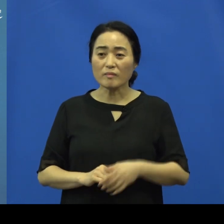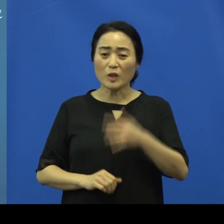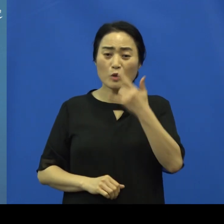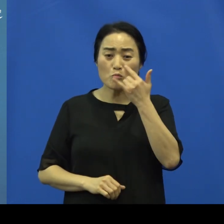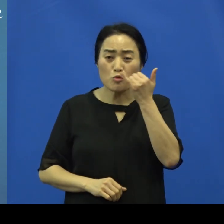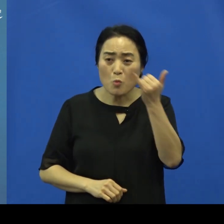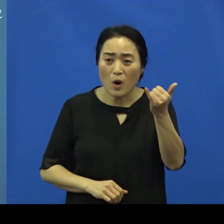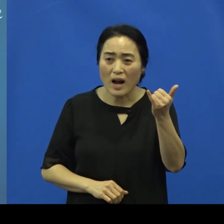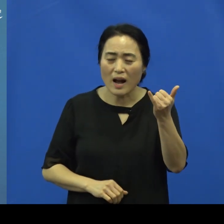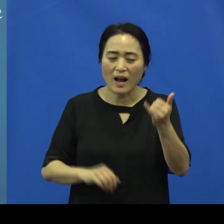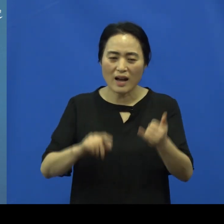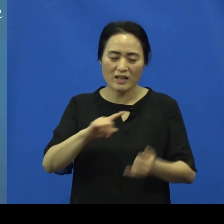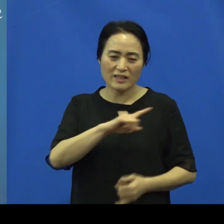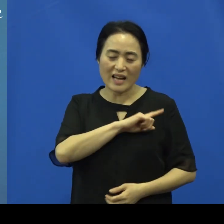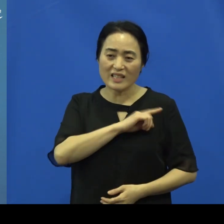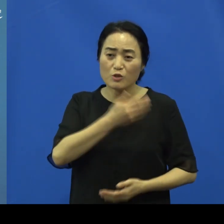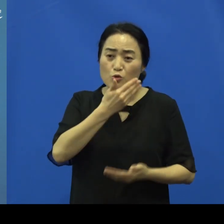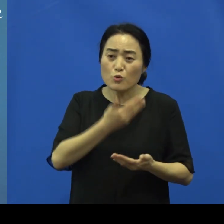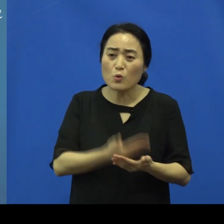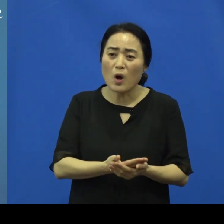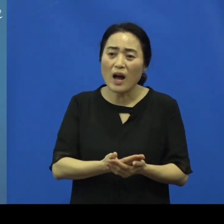해야 될 가장 중요한 일이 있습니다.